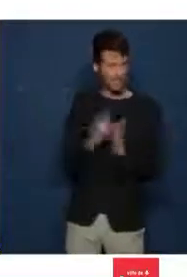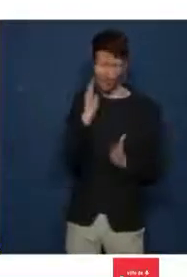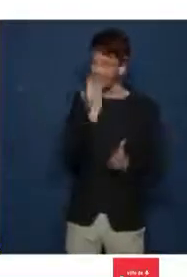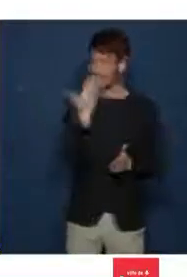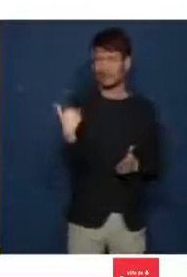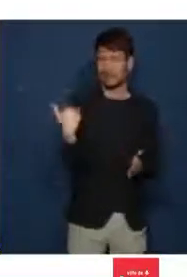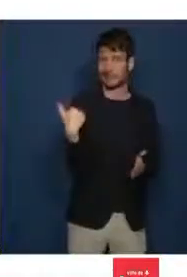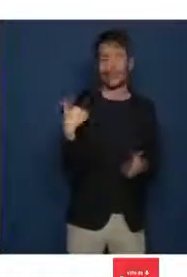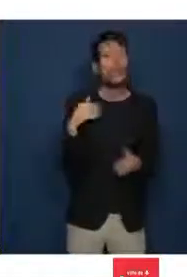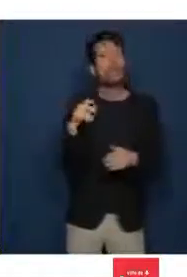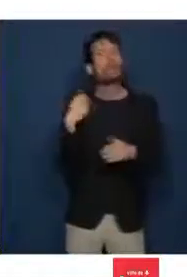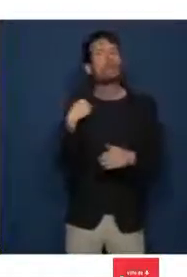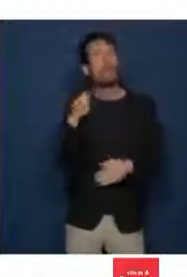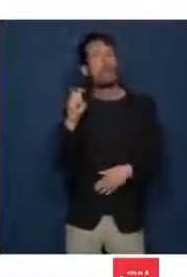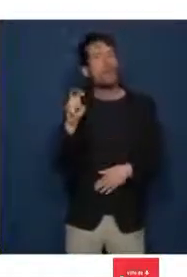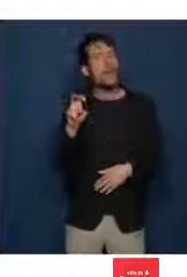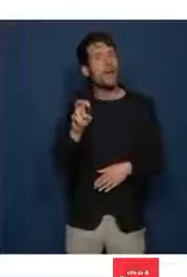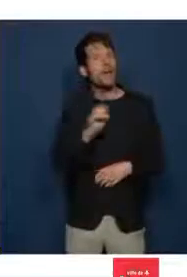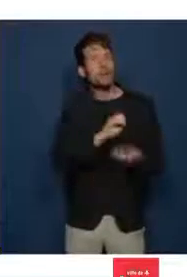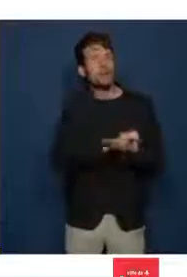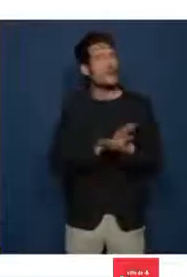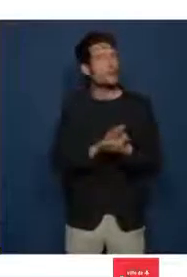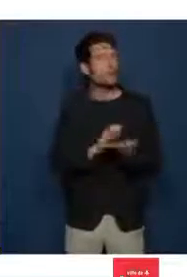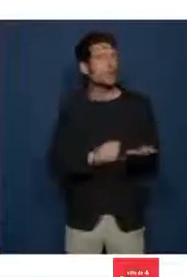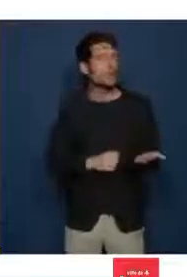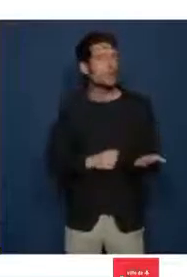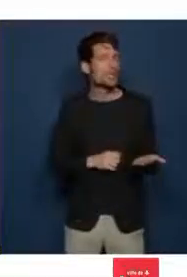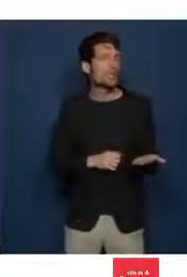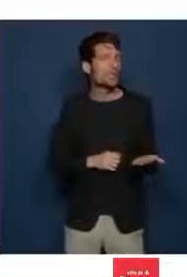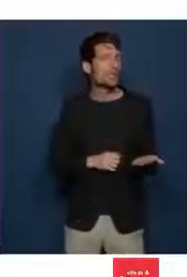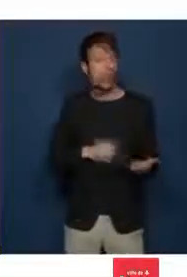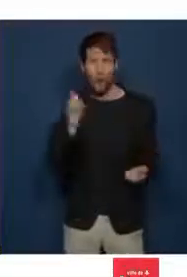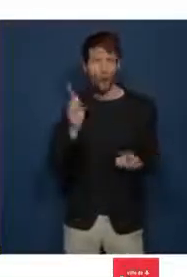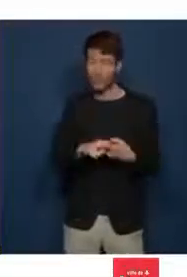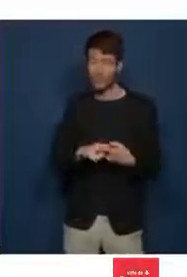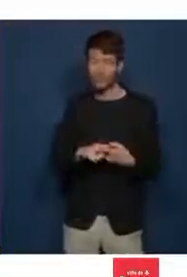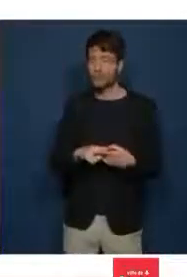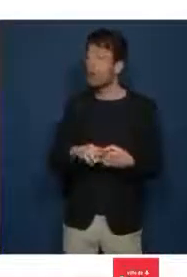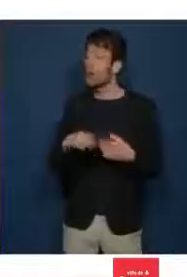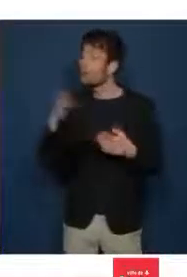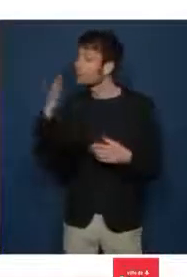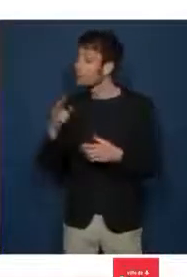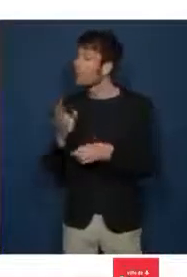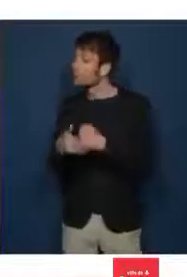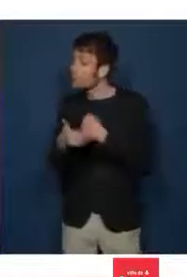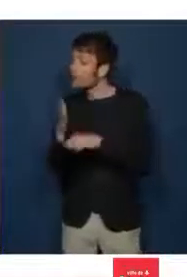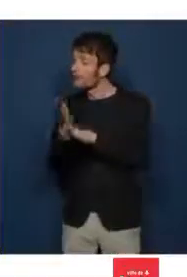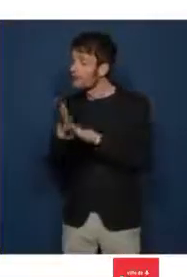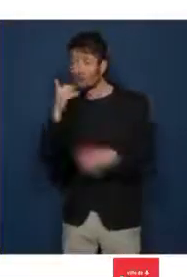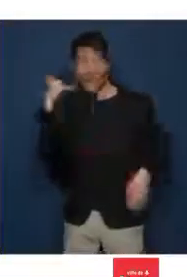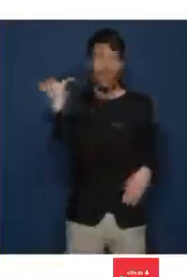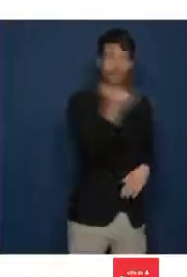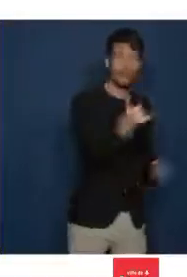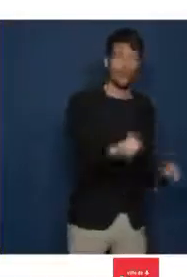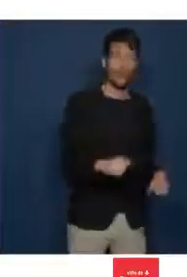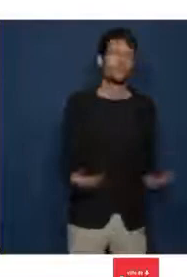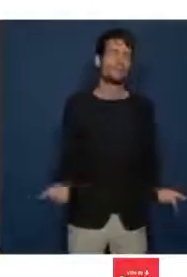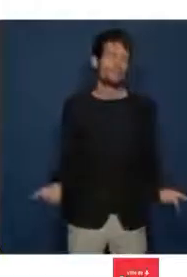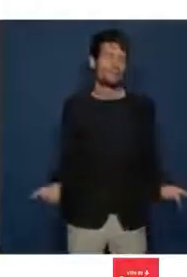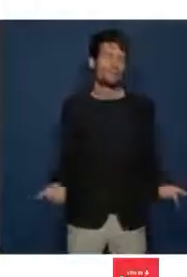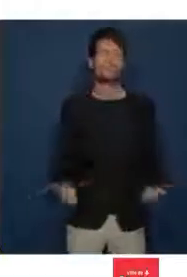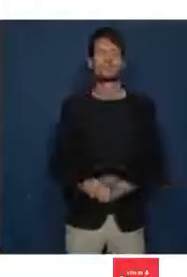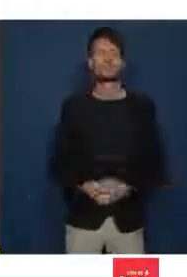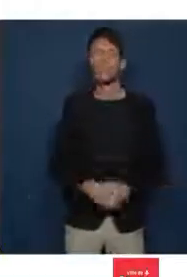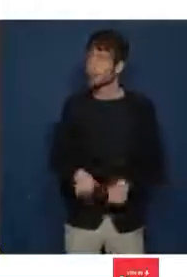vert gratuit permettant à chacun d'obtenir à toute heure un soutien psychologique. Je rappelle en outre, pour mémoire,